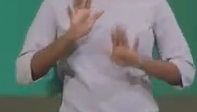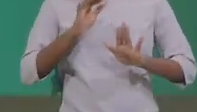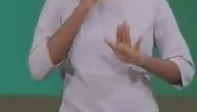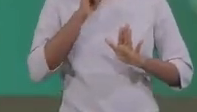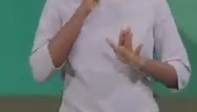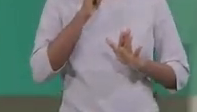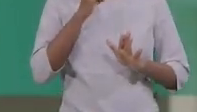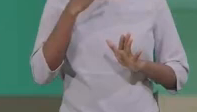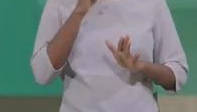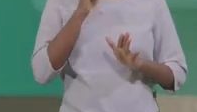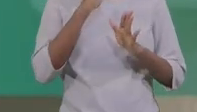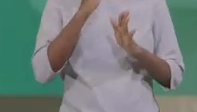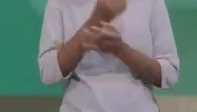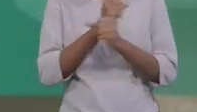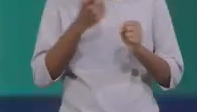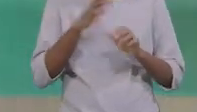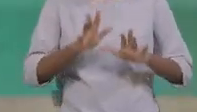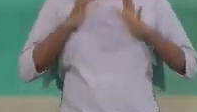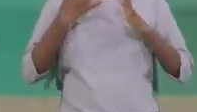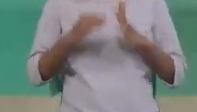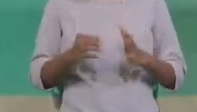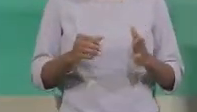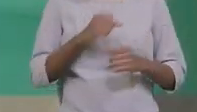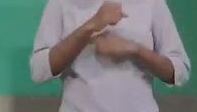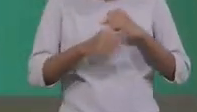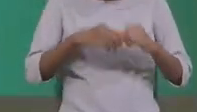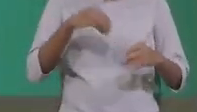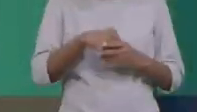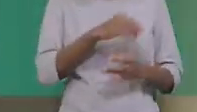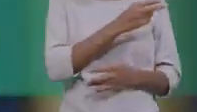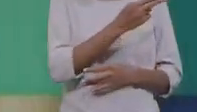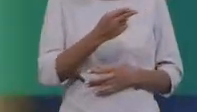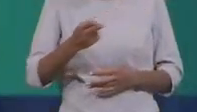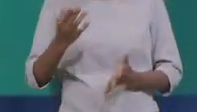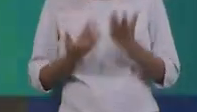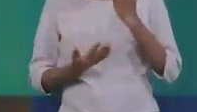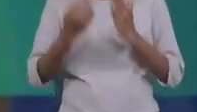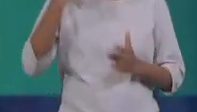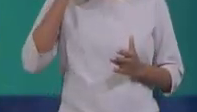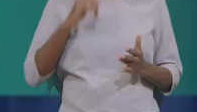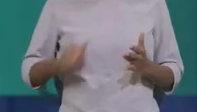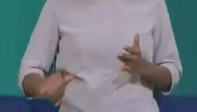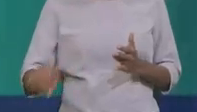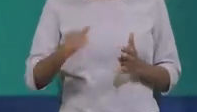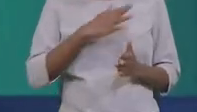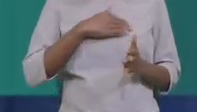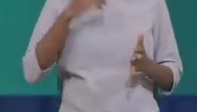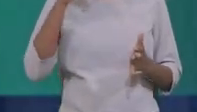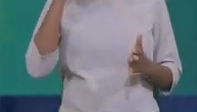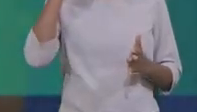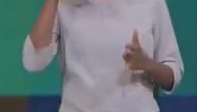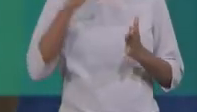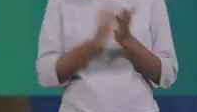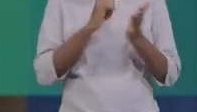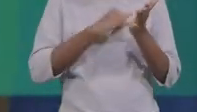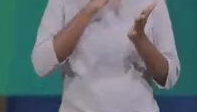pas être sauvé. Et la crainte de languir en enfer pour toujours. Maintenant, il dit, et